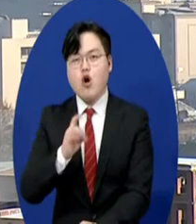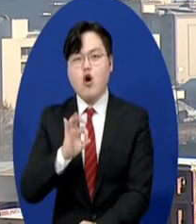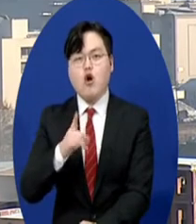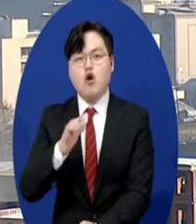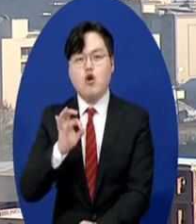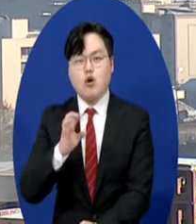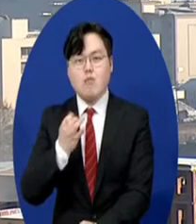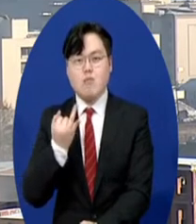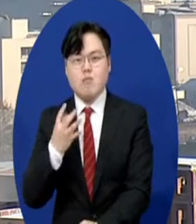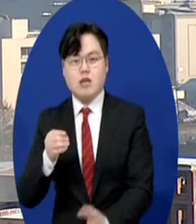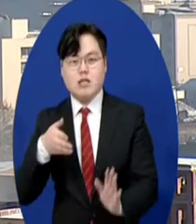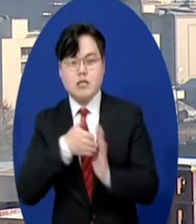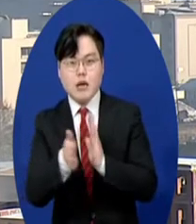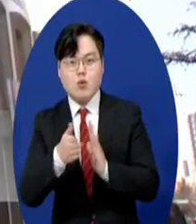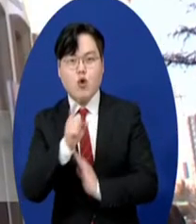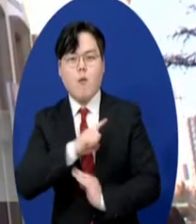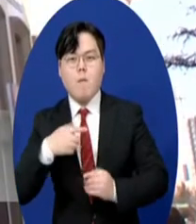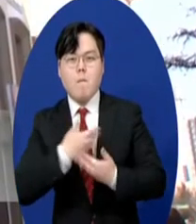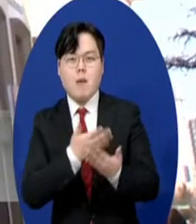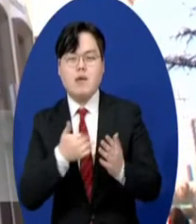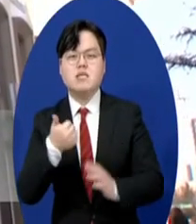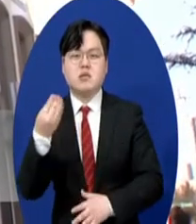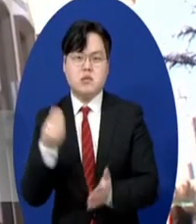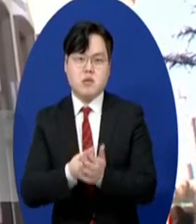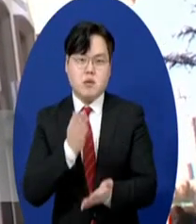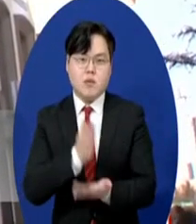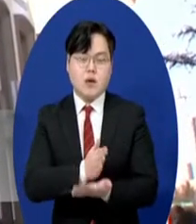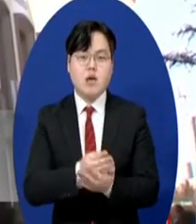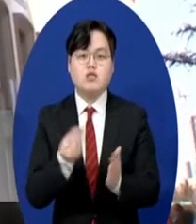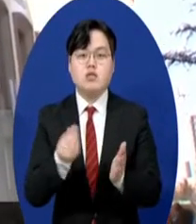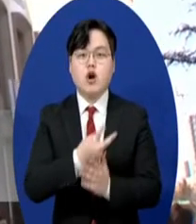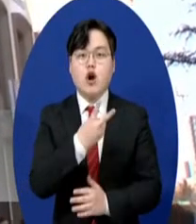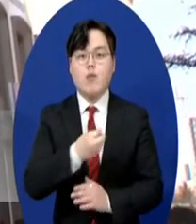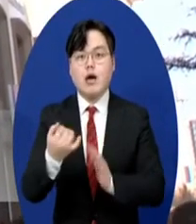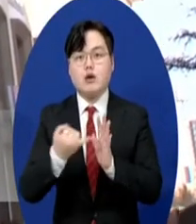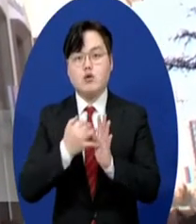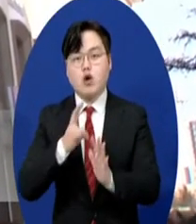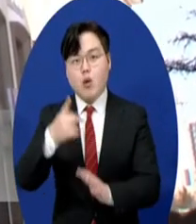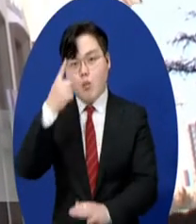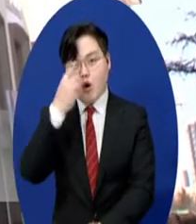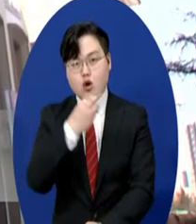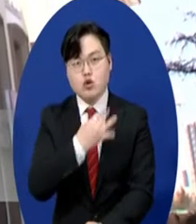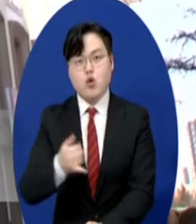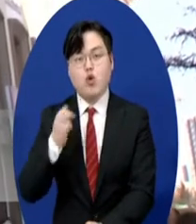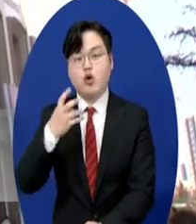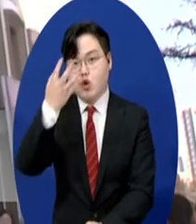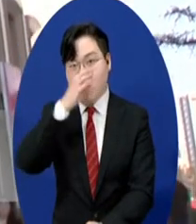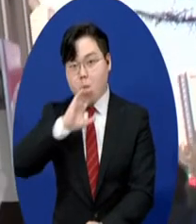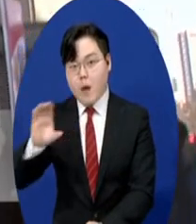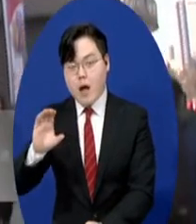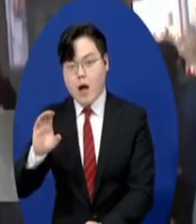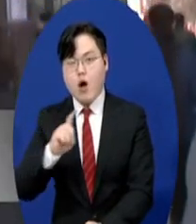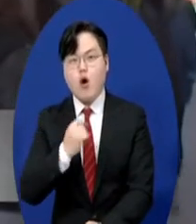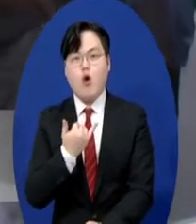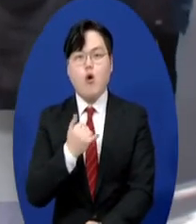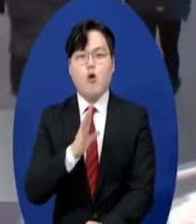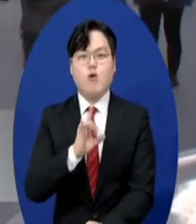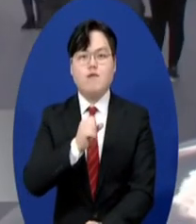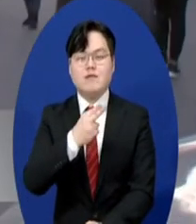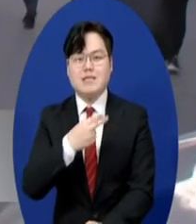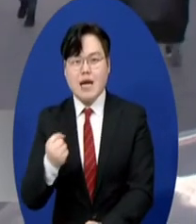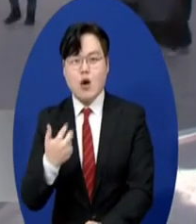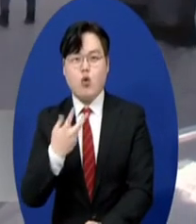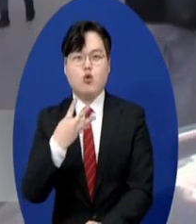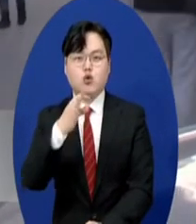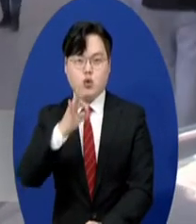хөрөнгийн биржээр дамжуулан хувьчилсан сайн жишээ манайд бий. Тухайлбал 2016 онд Монгол шуудын төрийн өмчит хувьцаат компани хувьцааныхаа